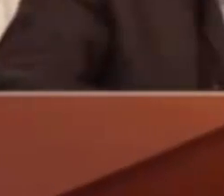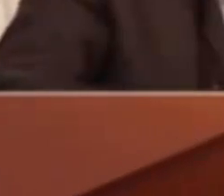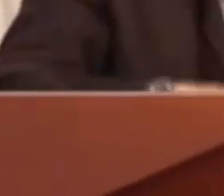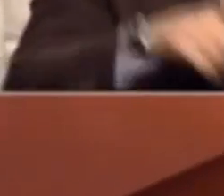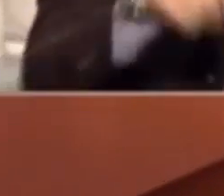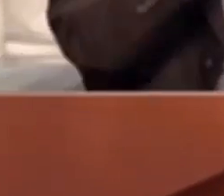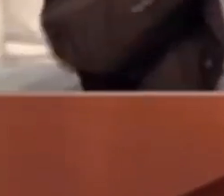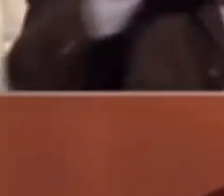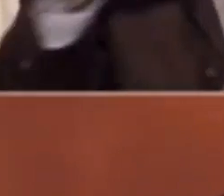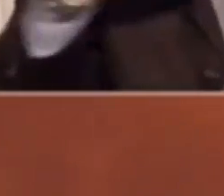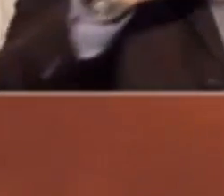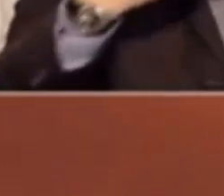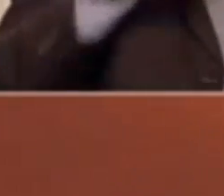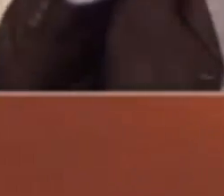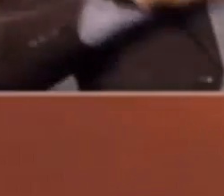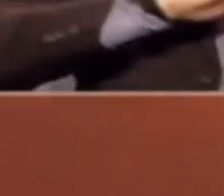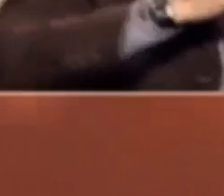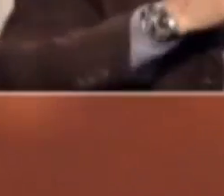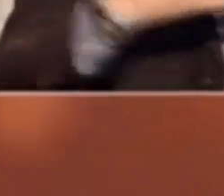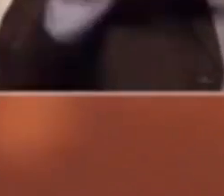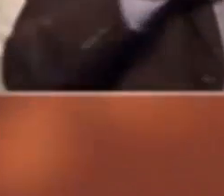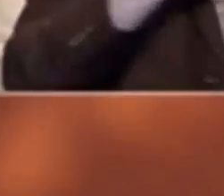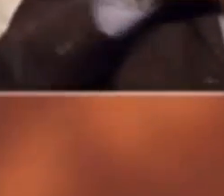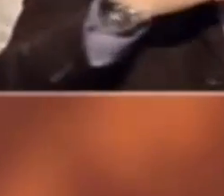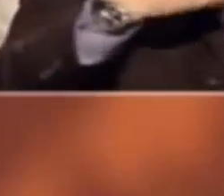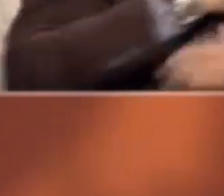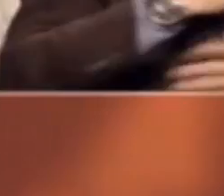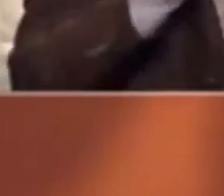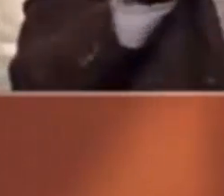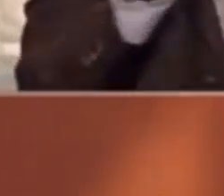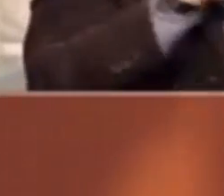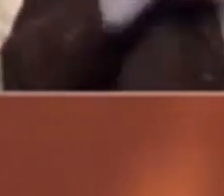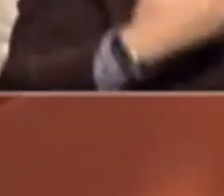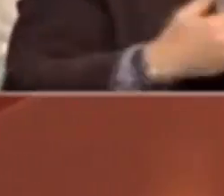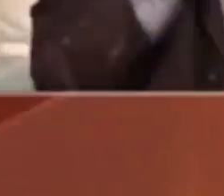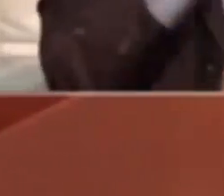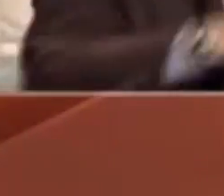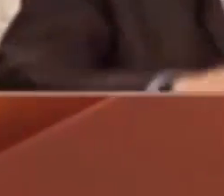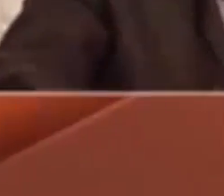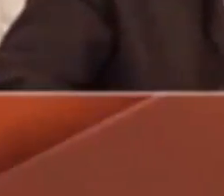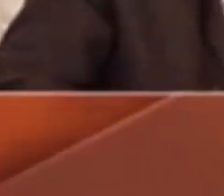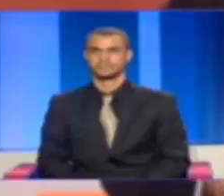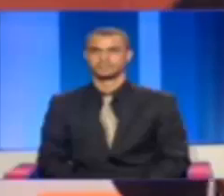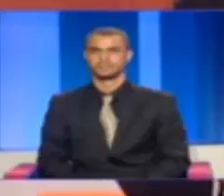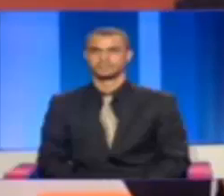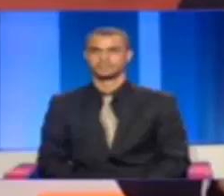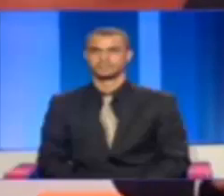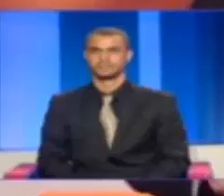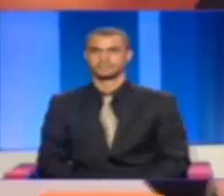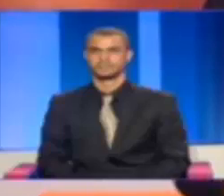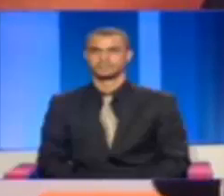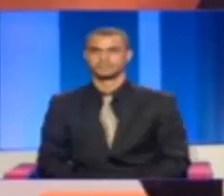كذلك طبعا للممثلين ديال هذه الفئه اللي اسعدنا جدا الحضور ديالهم معنا اليوم.